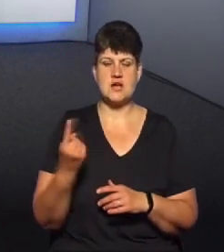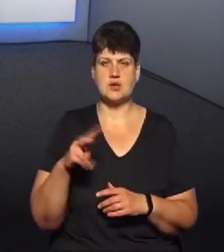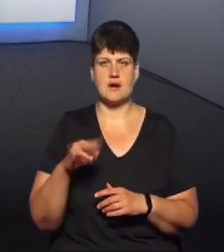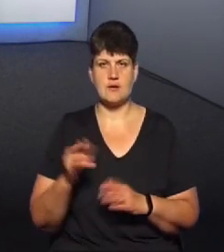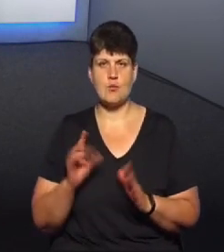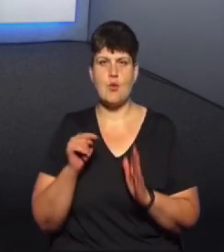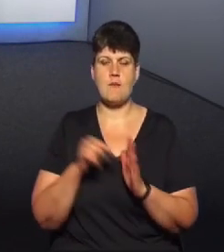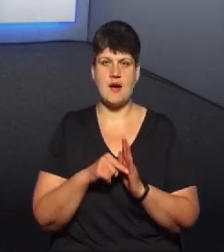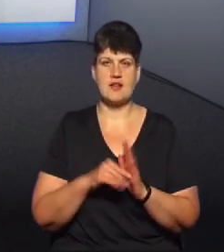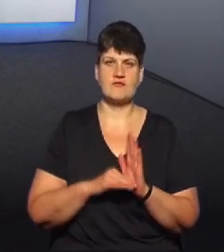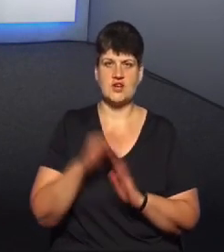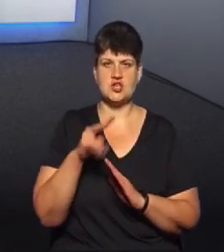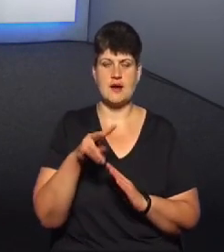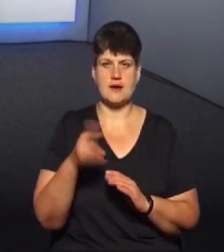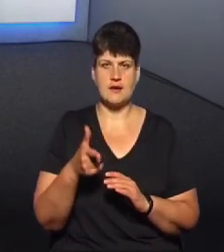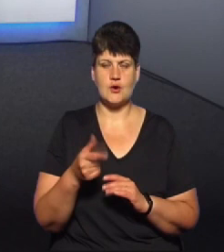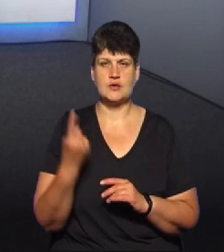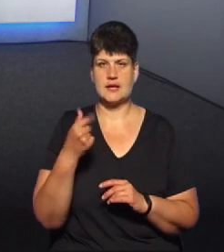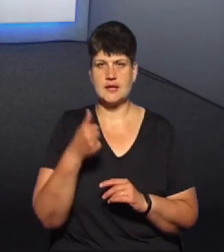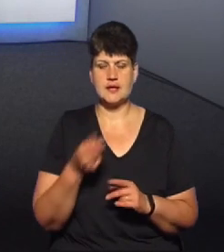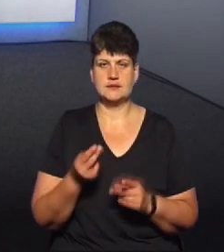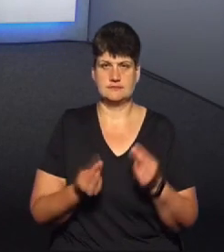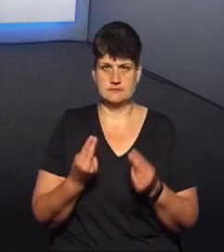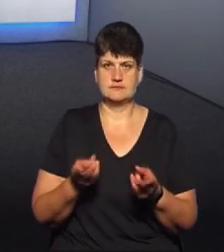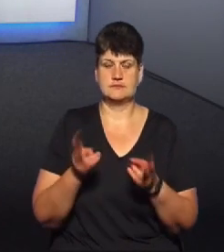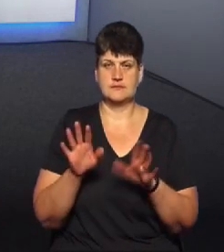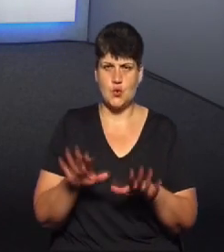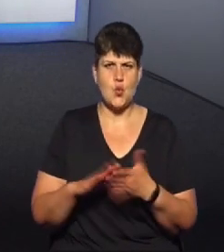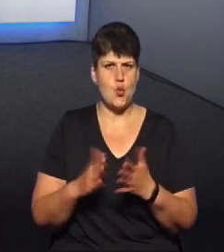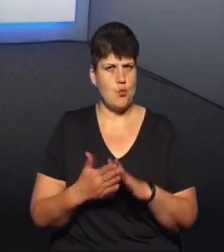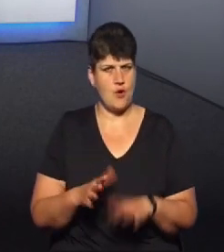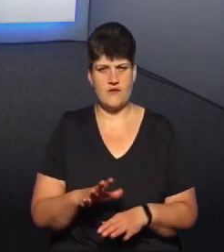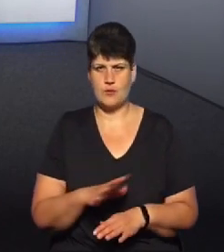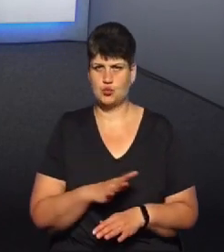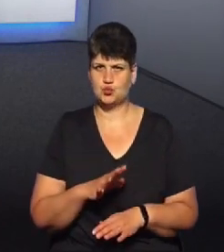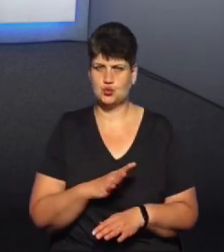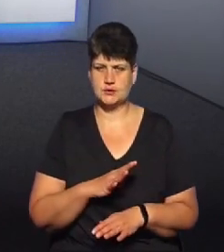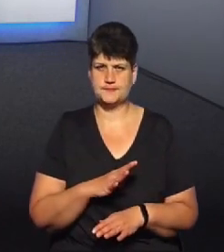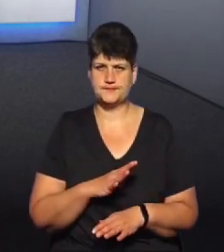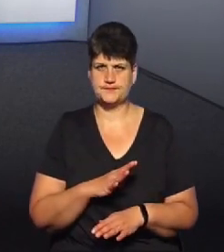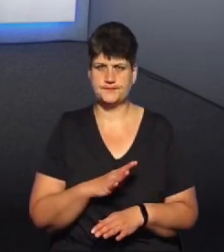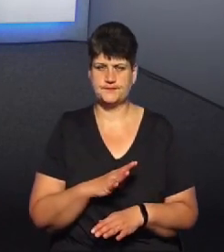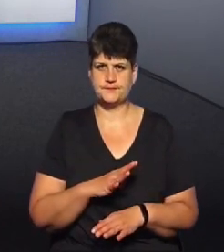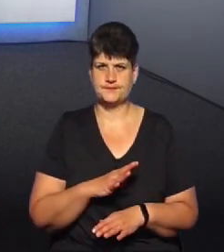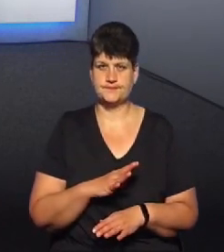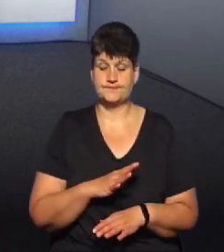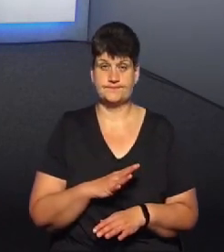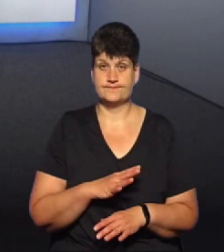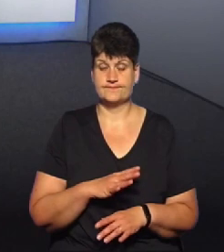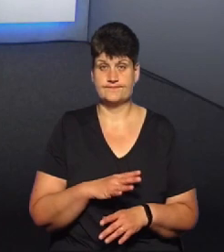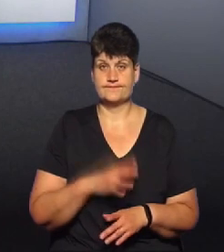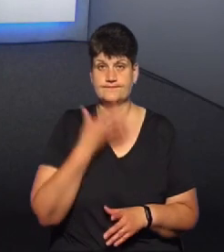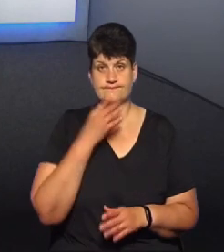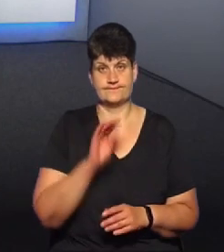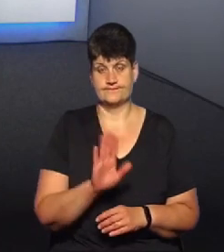там відіграли, залишилися. Теж умови були такі не фантастичні. І